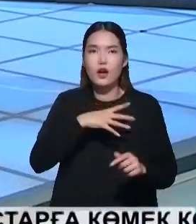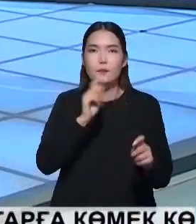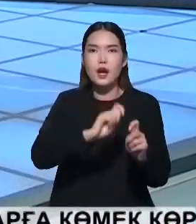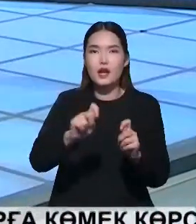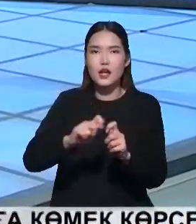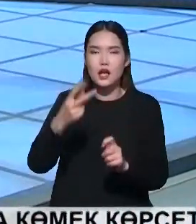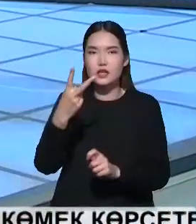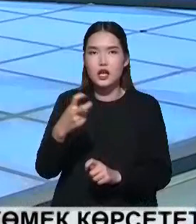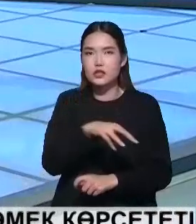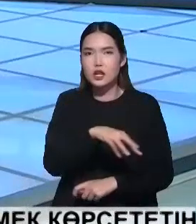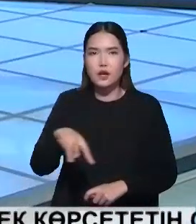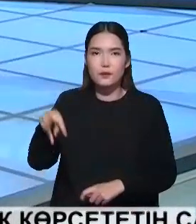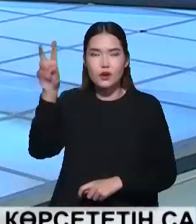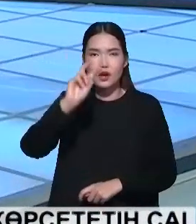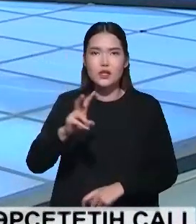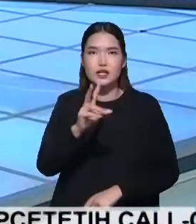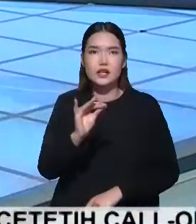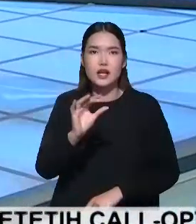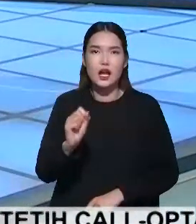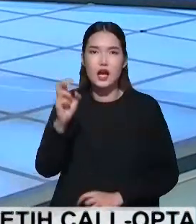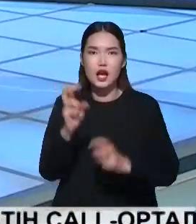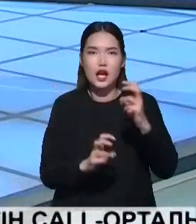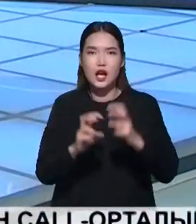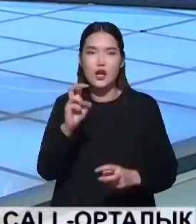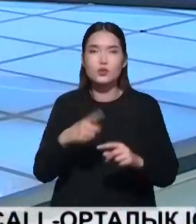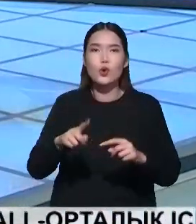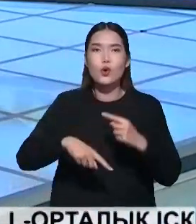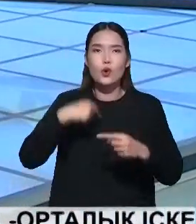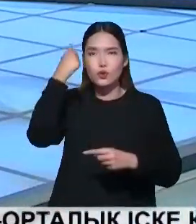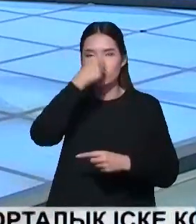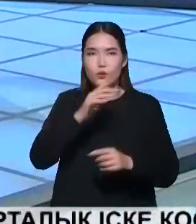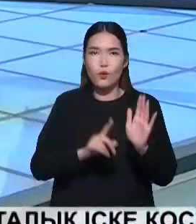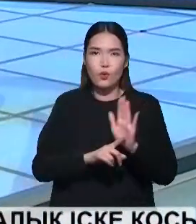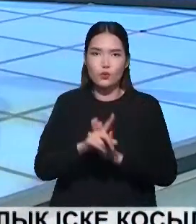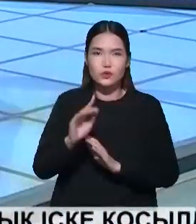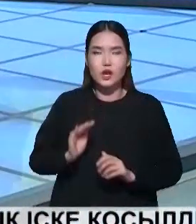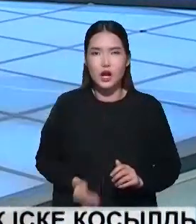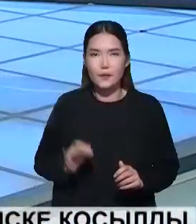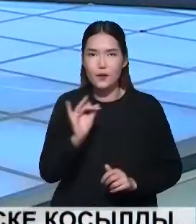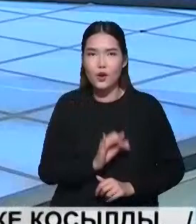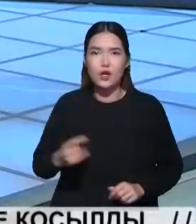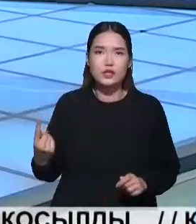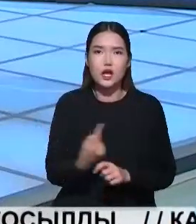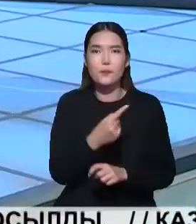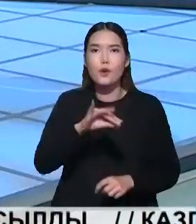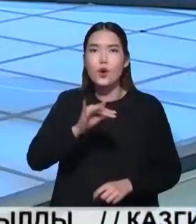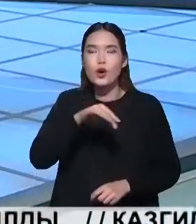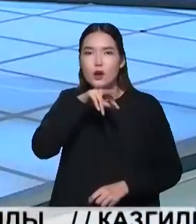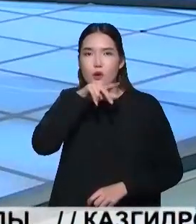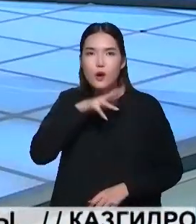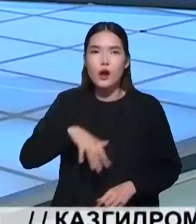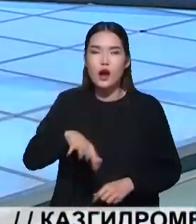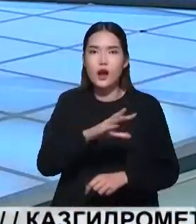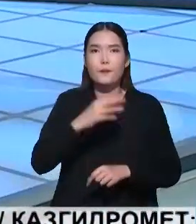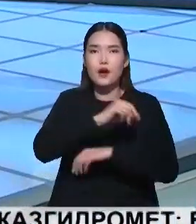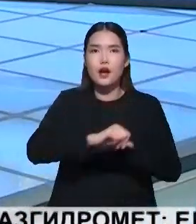көлемі 200 миллион доллар болатын Kia зауыты келер жылы іске қосылады. Айта кетейік, компания өз тарихында алғаш рет оңтүстік Кореядан тыс